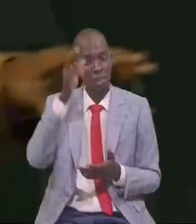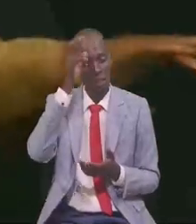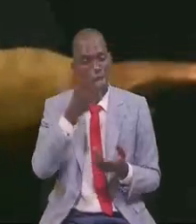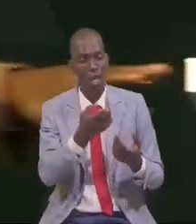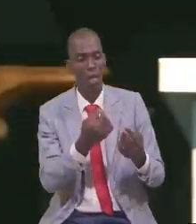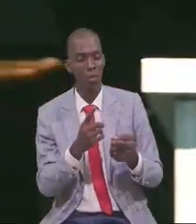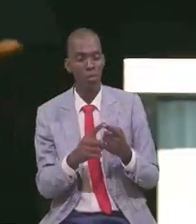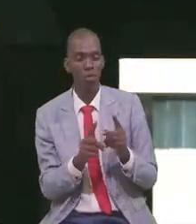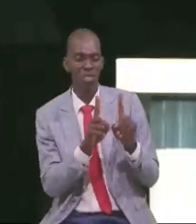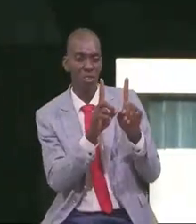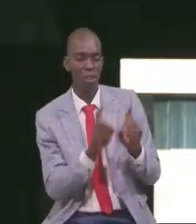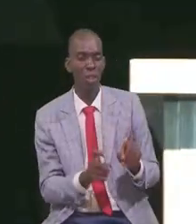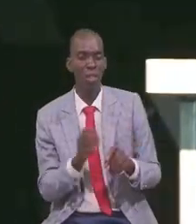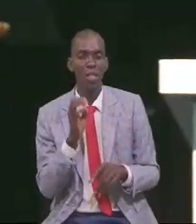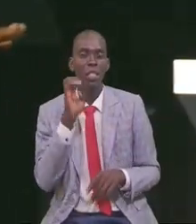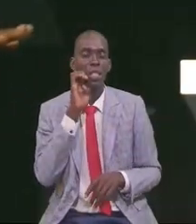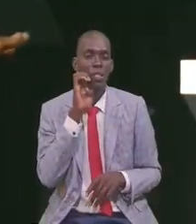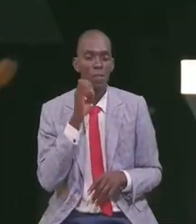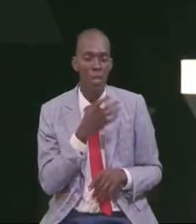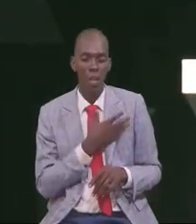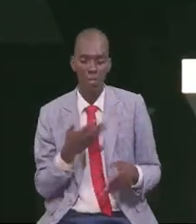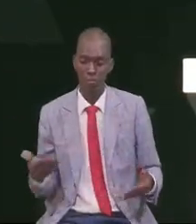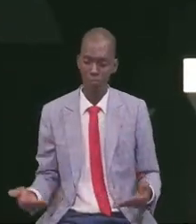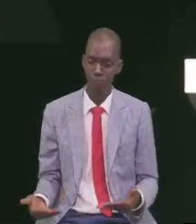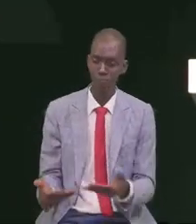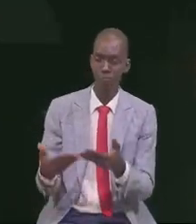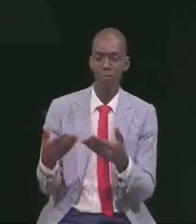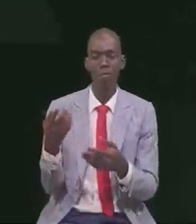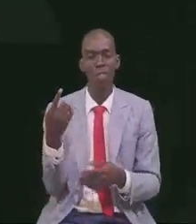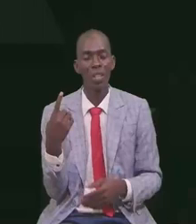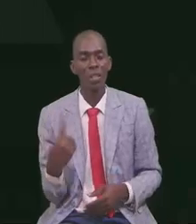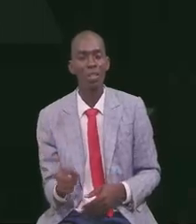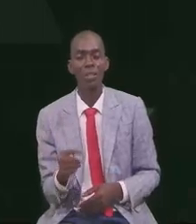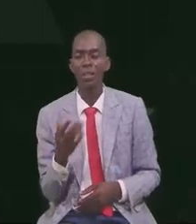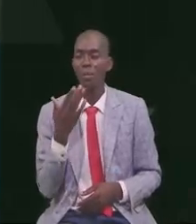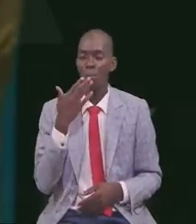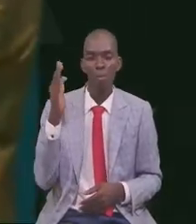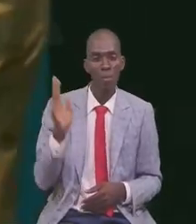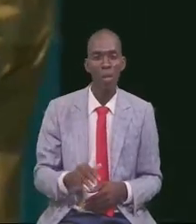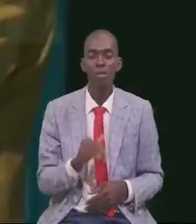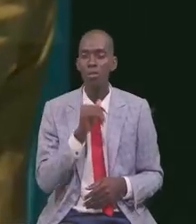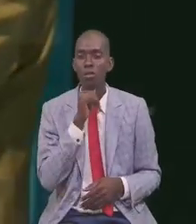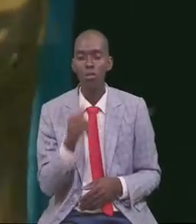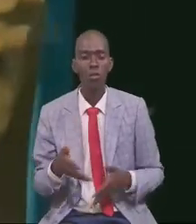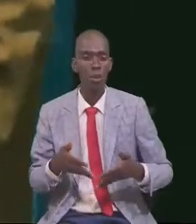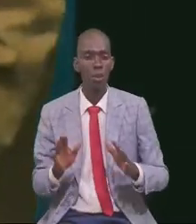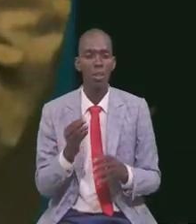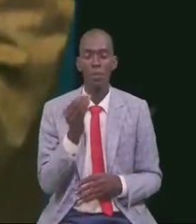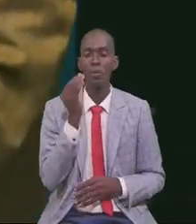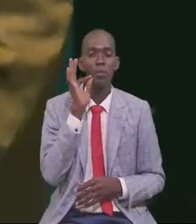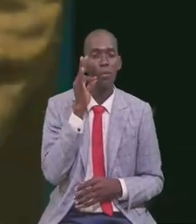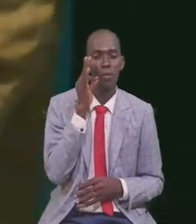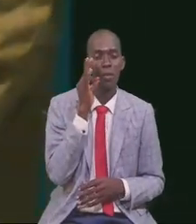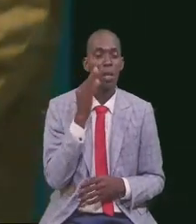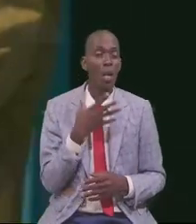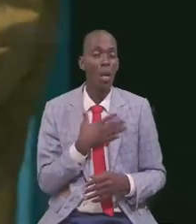a introduit le fruit interdit au lieu de prendre Dieu